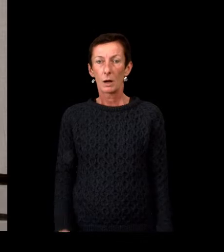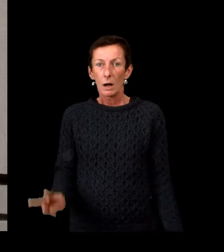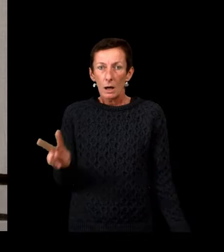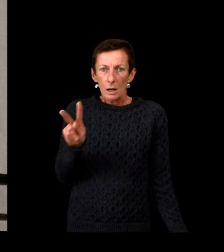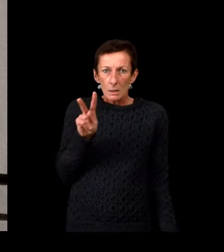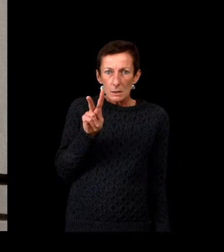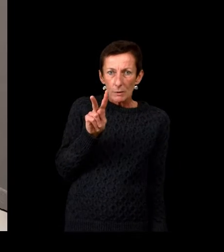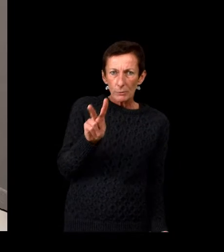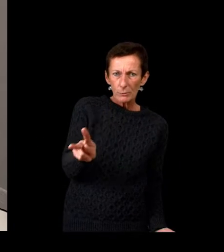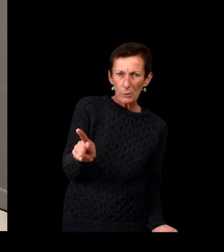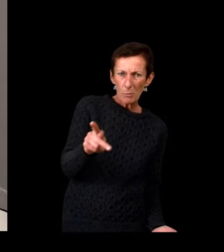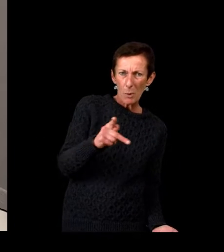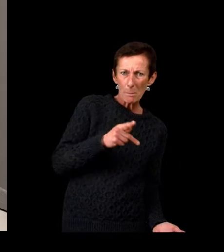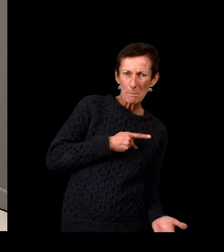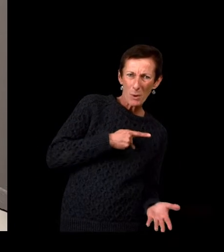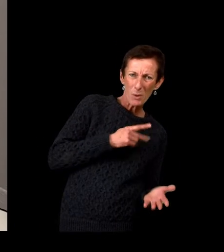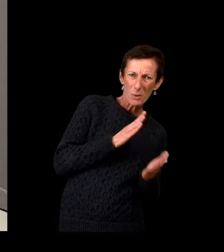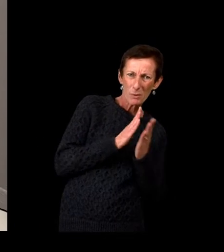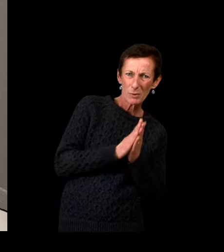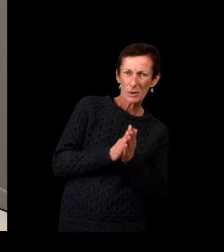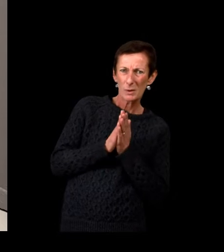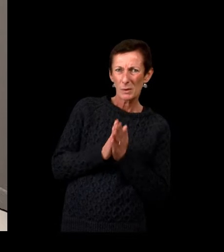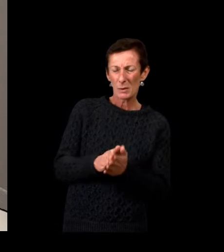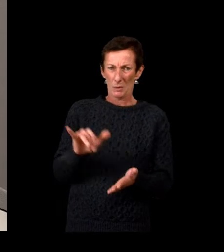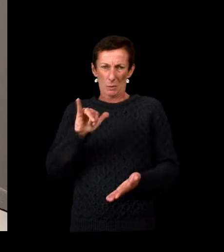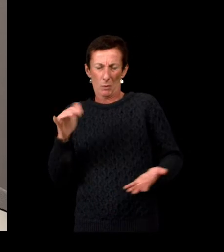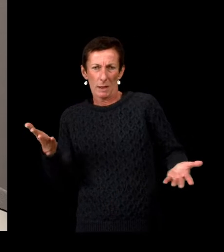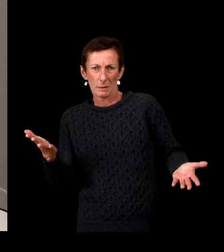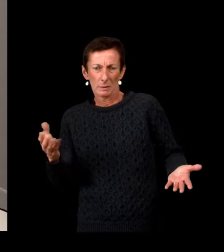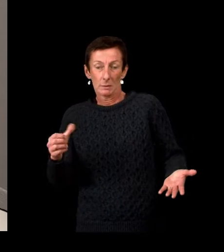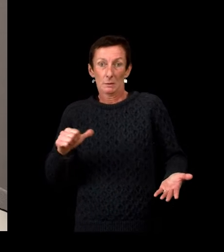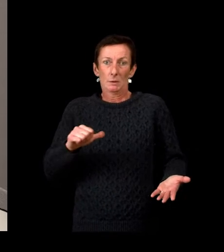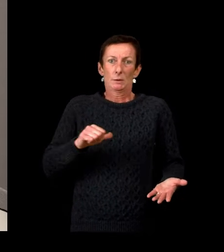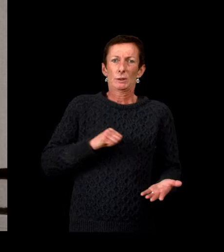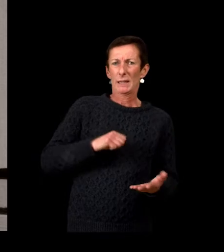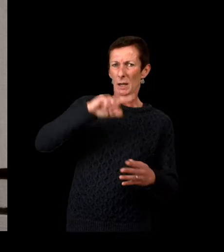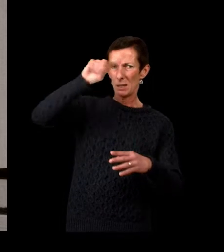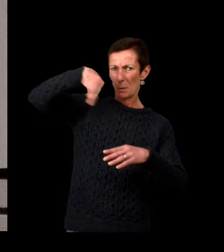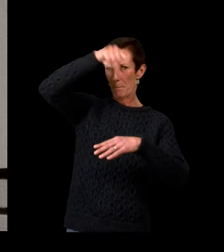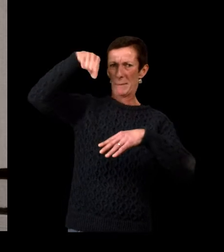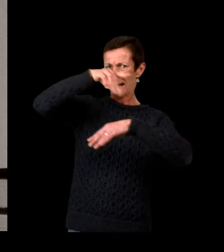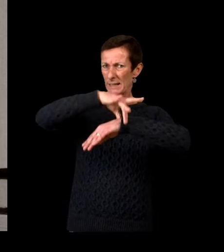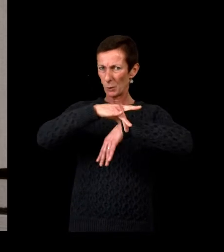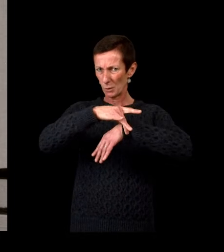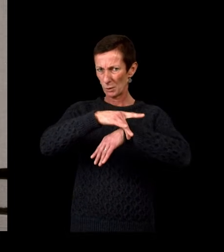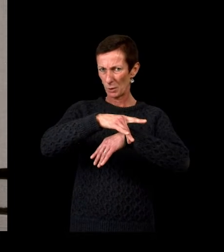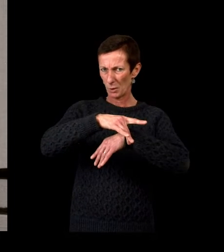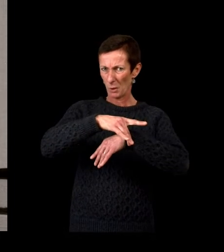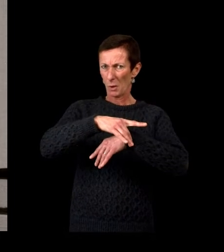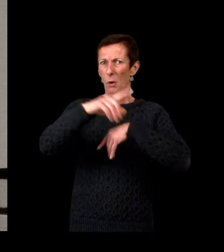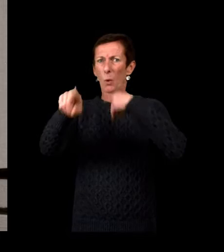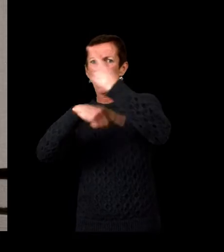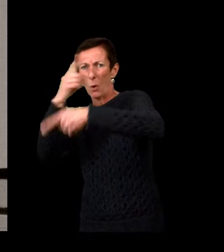Mais c'est vous? Mon pauvre! Qu'est-ce qui vous arrive? J'ai une spiraliose chronique. Ça, c'est l'alimentation,